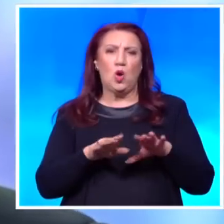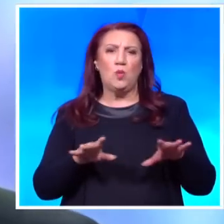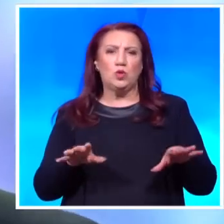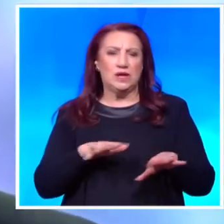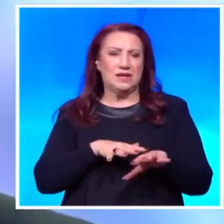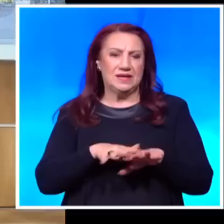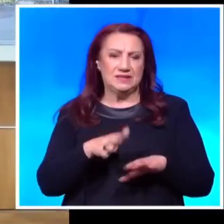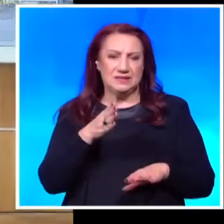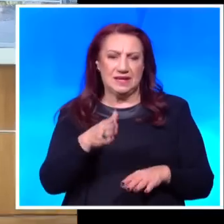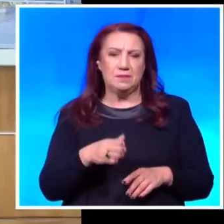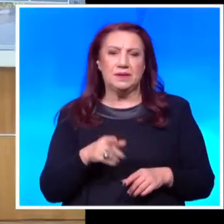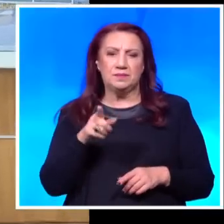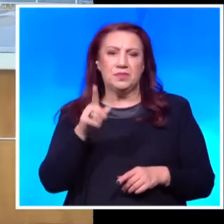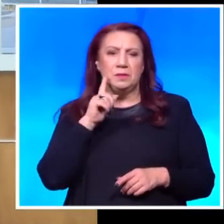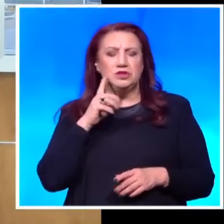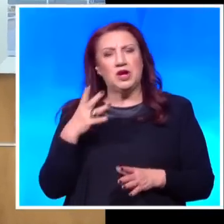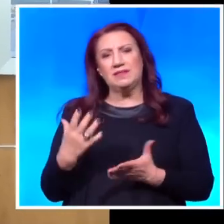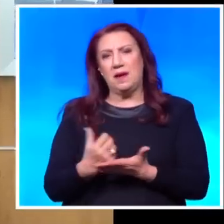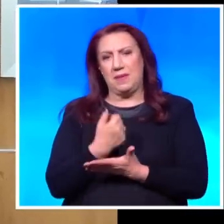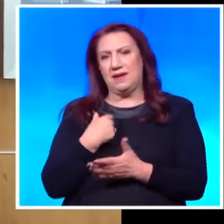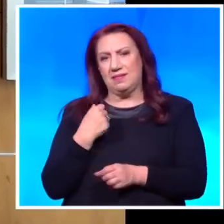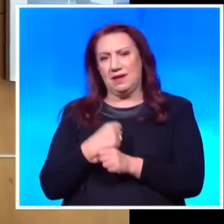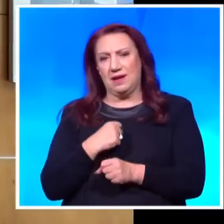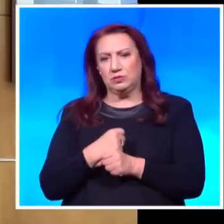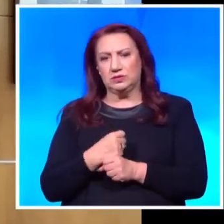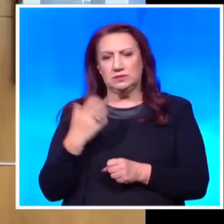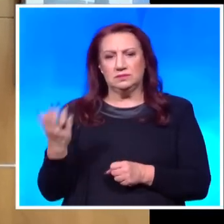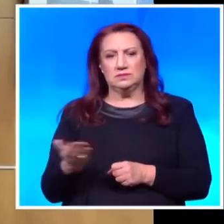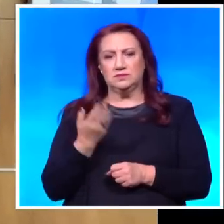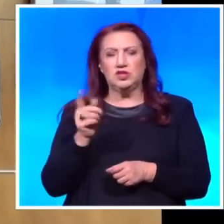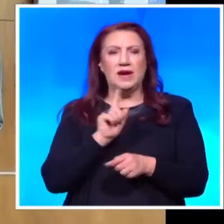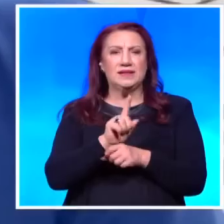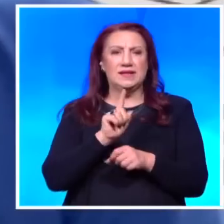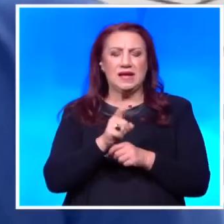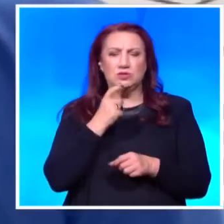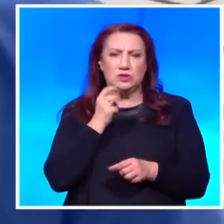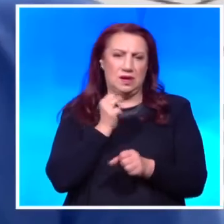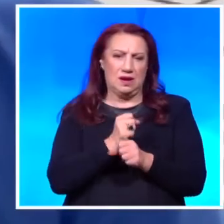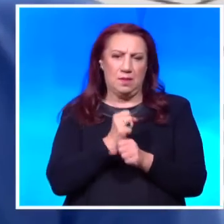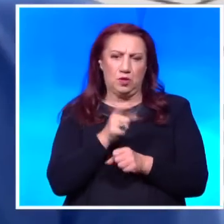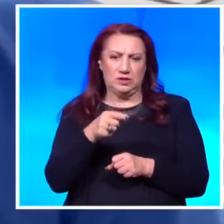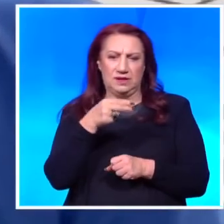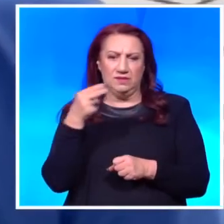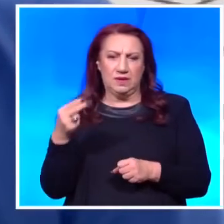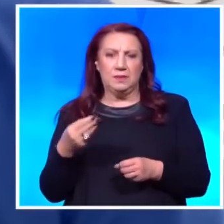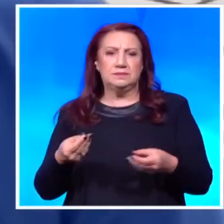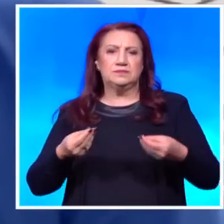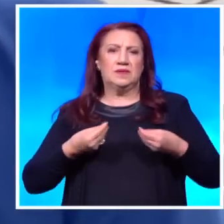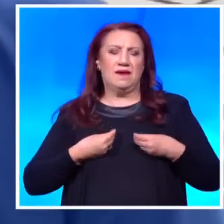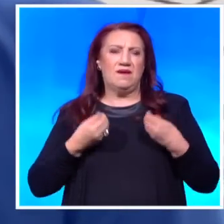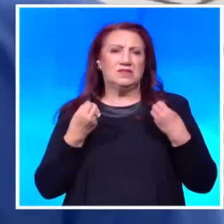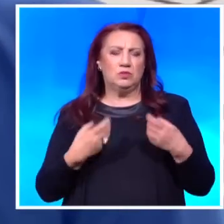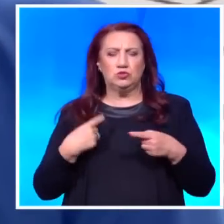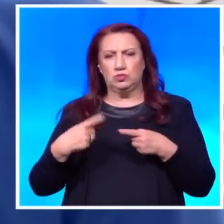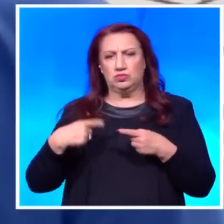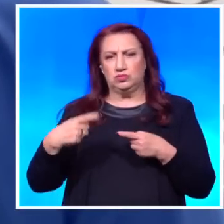Техническия университет, Росен намира работа. И вече 11 години е в софтуерна компания. Тя ми дава възможности да се развивам не само